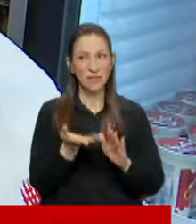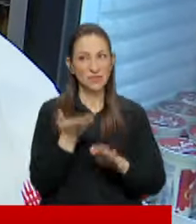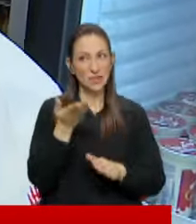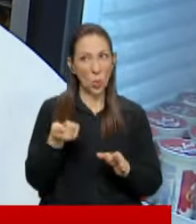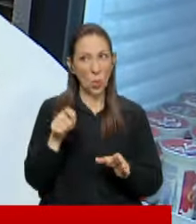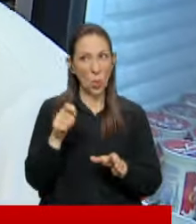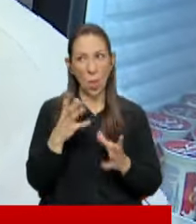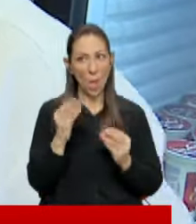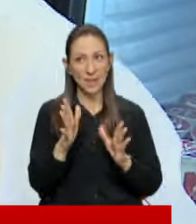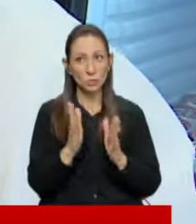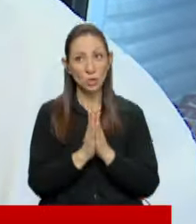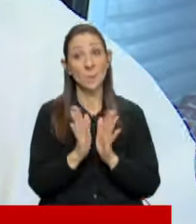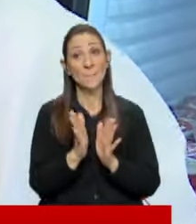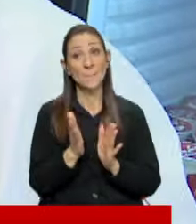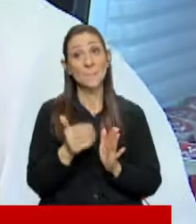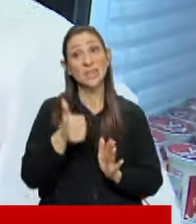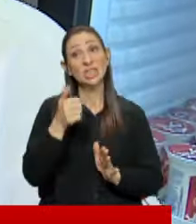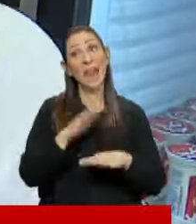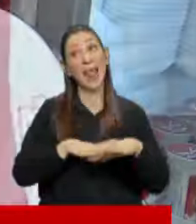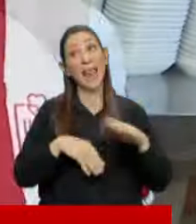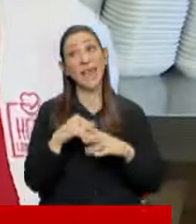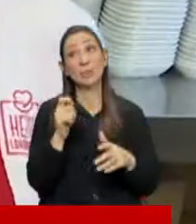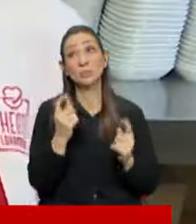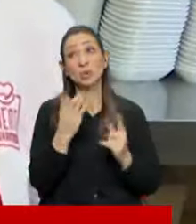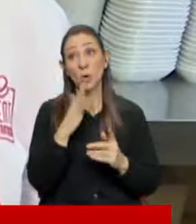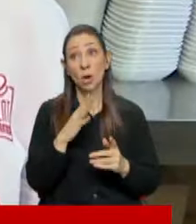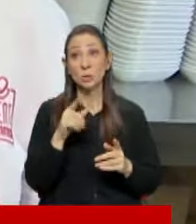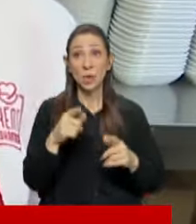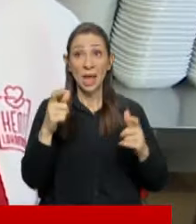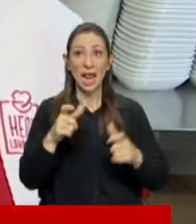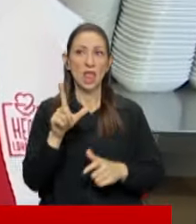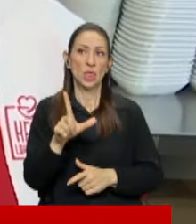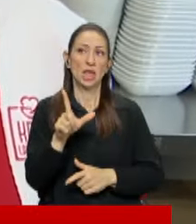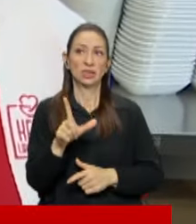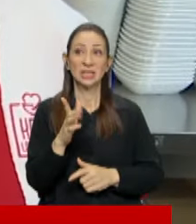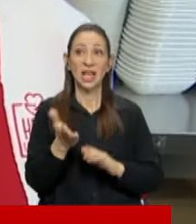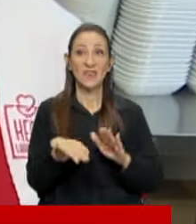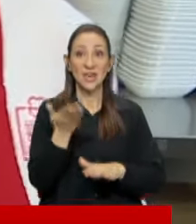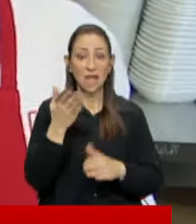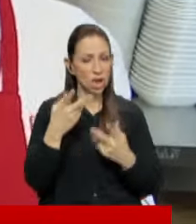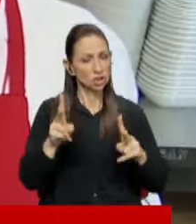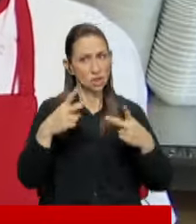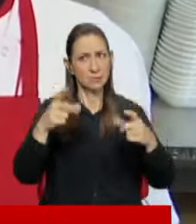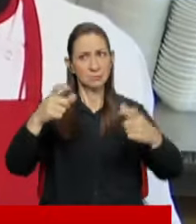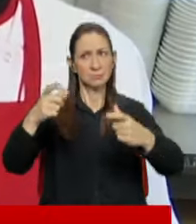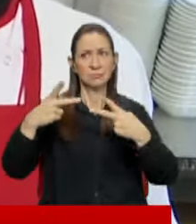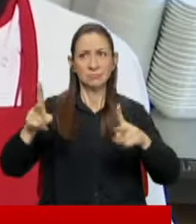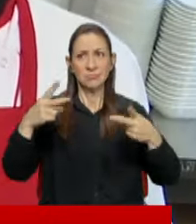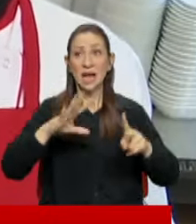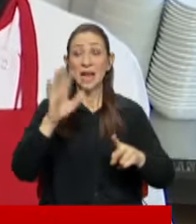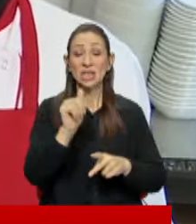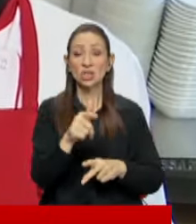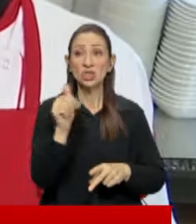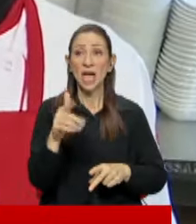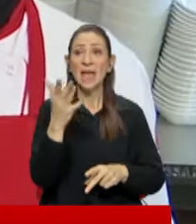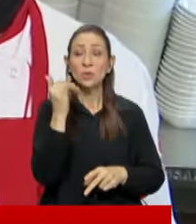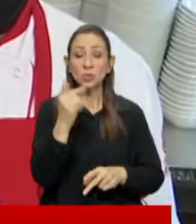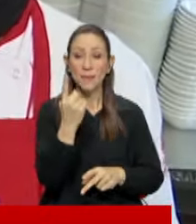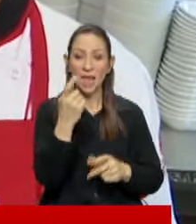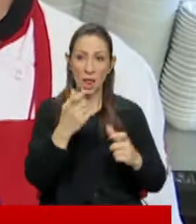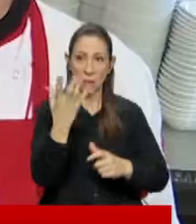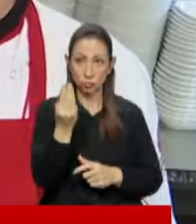olabilir. Kusura bakmayın. O kadar başkan eli yapacak bir şey yok. Bu yerler şu anda ihtiyaç. Daha fazla açacağız. Her ilçede en az bir